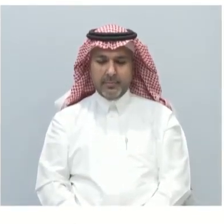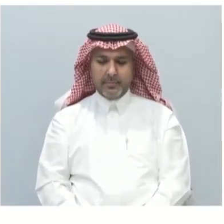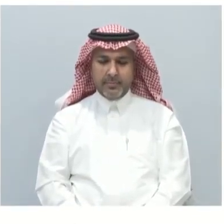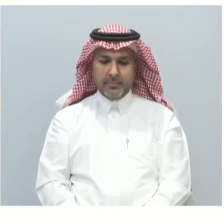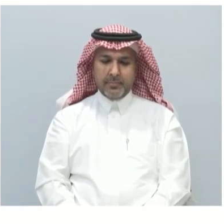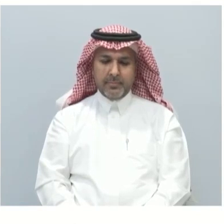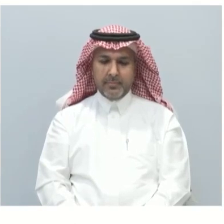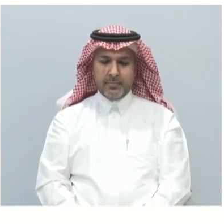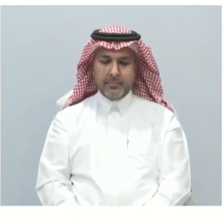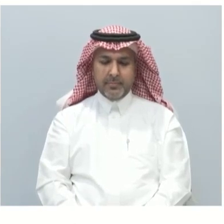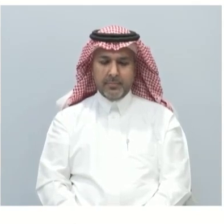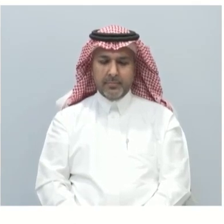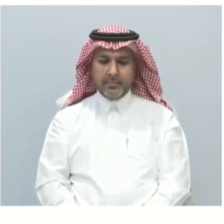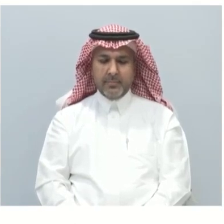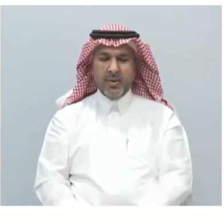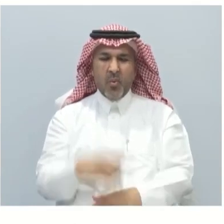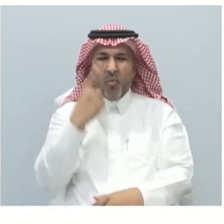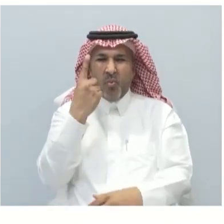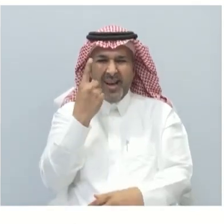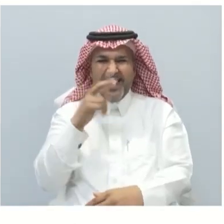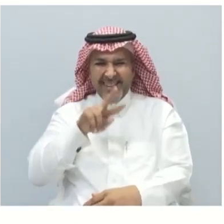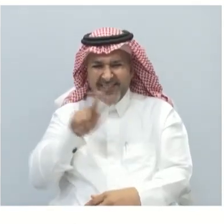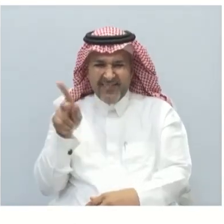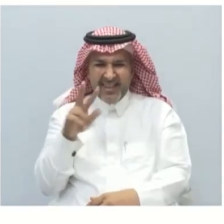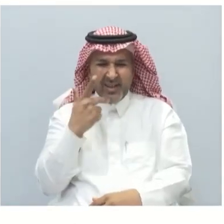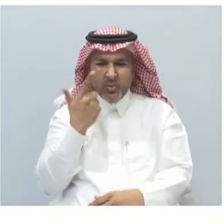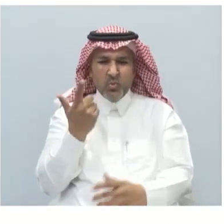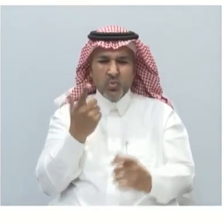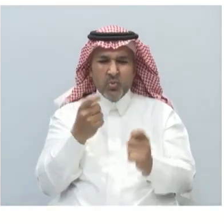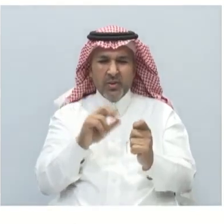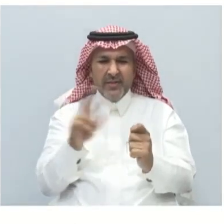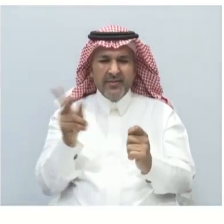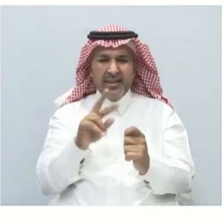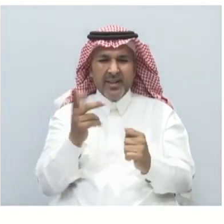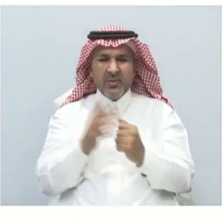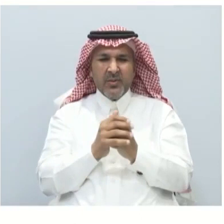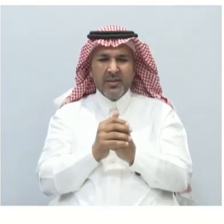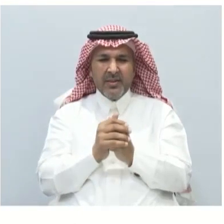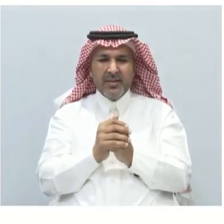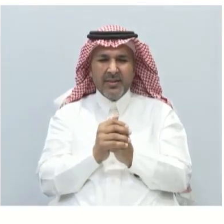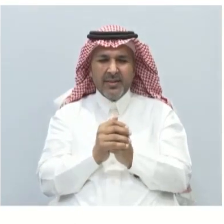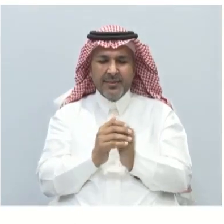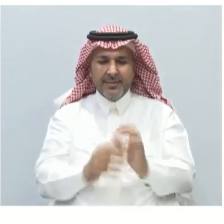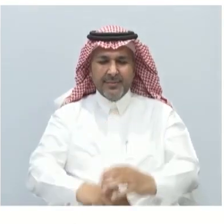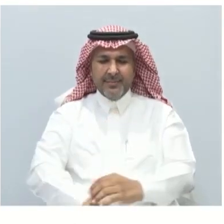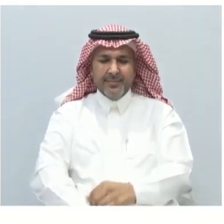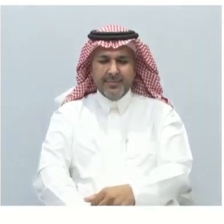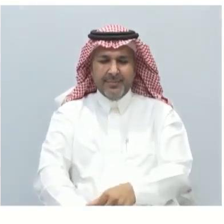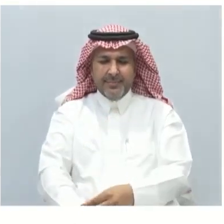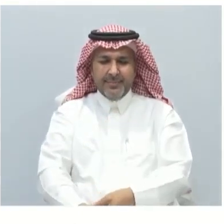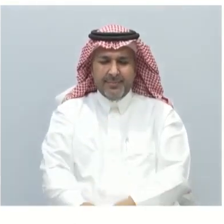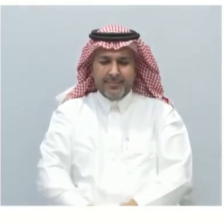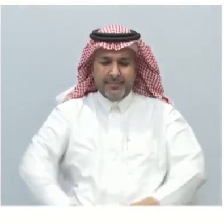السابقه لكن في خاصيه واحده اختلفت فيما بينهم الا وهي داله خاصيه التزايد والتناقص